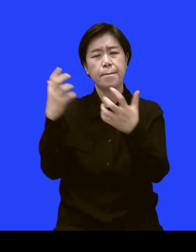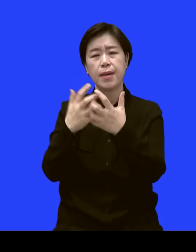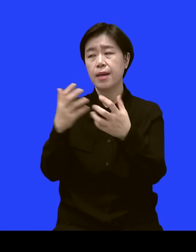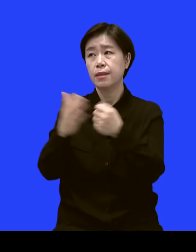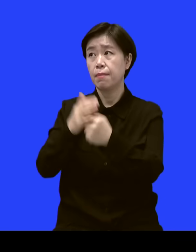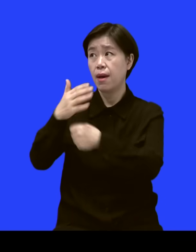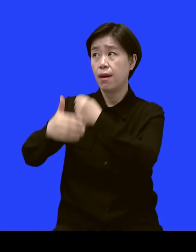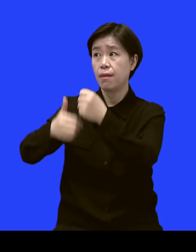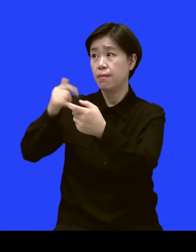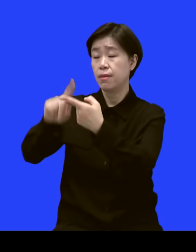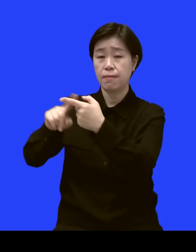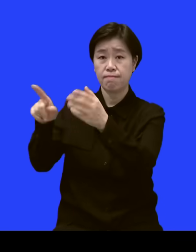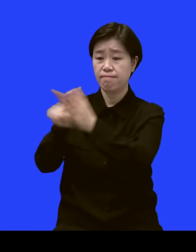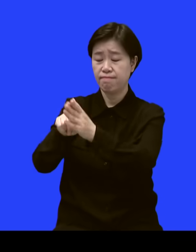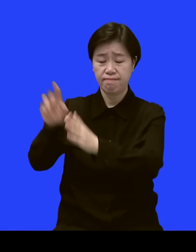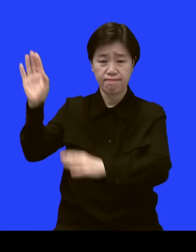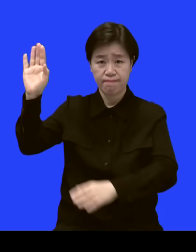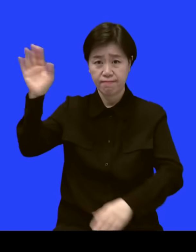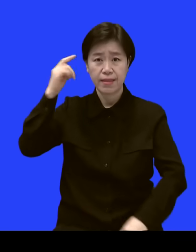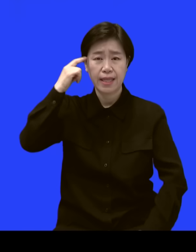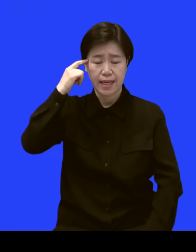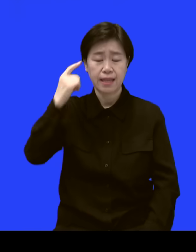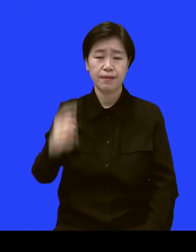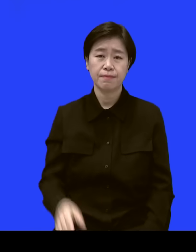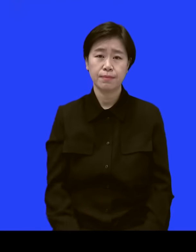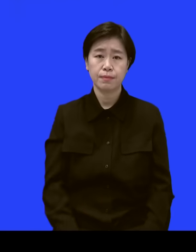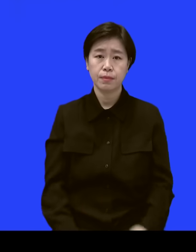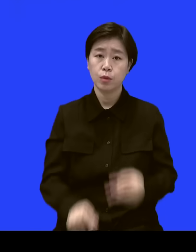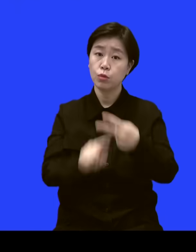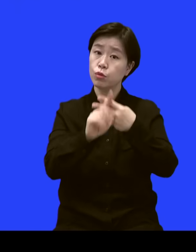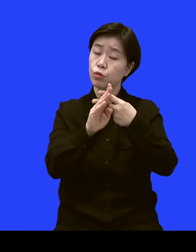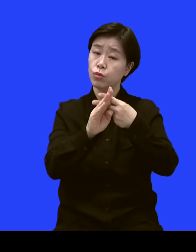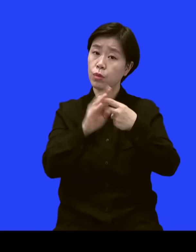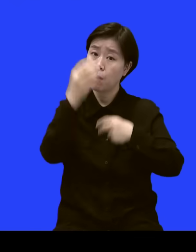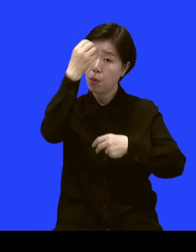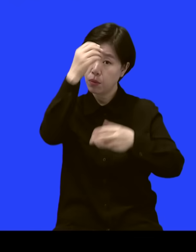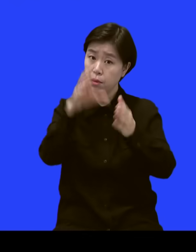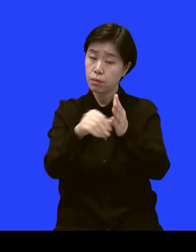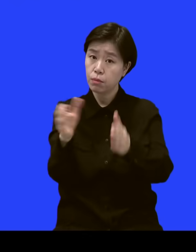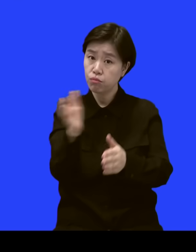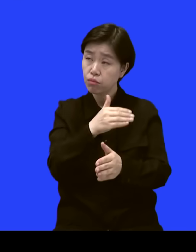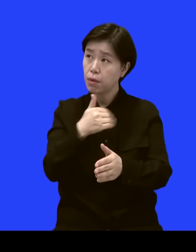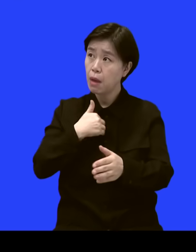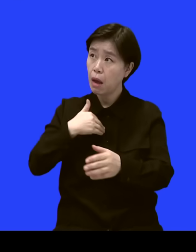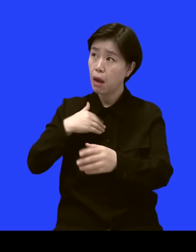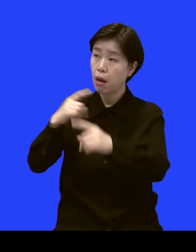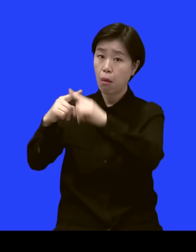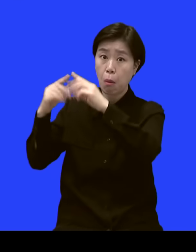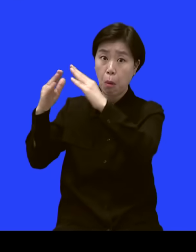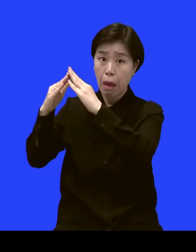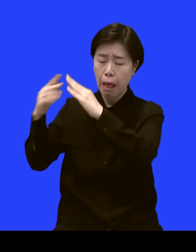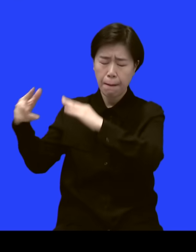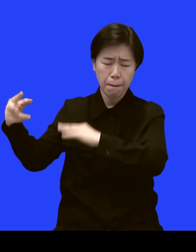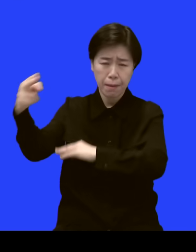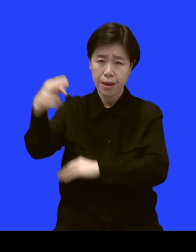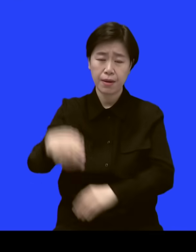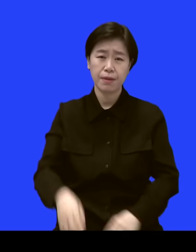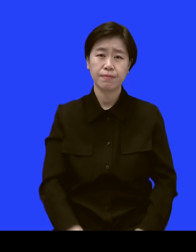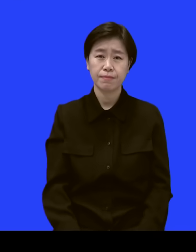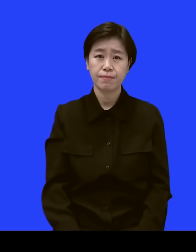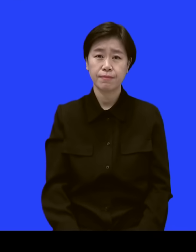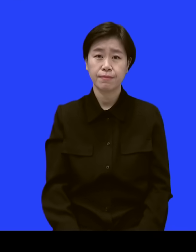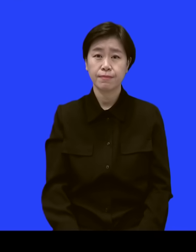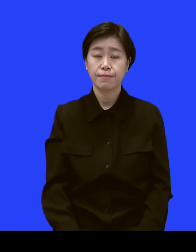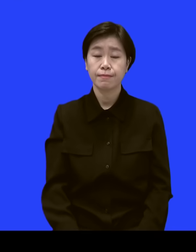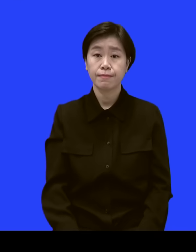잡고 중고등학교 때부터는 이제 아예 안 나갔어요. 예. 예. 주변에서는 대학교 때는 그